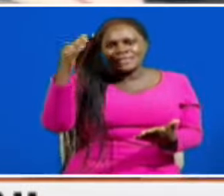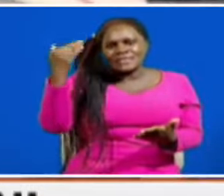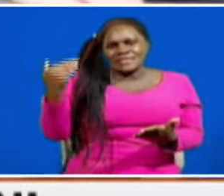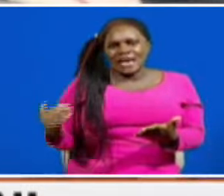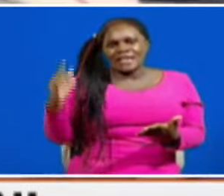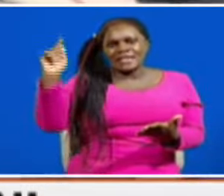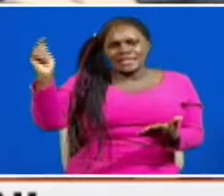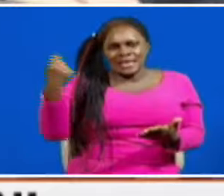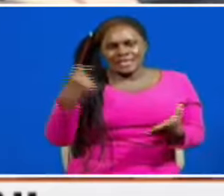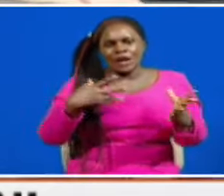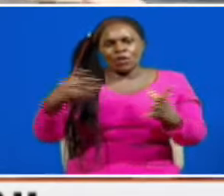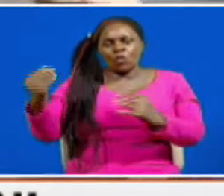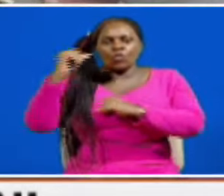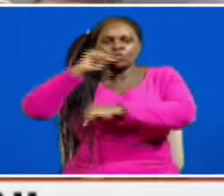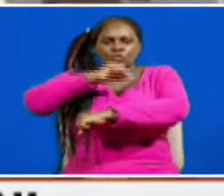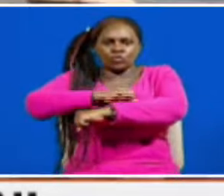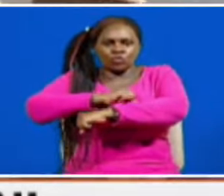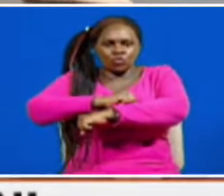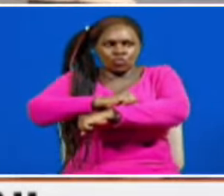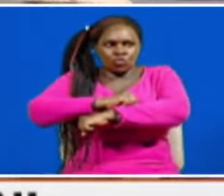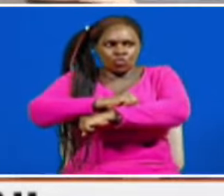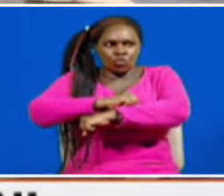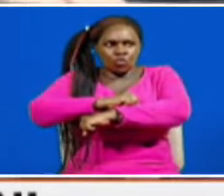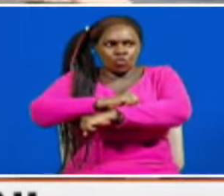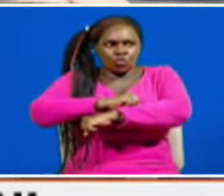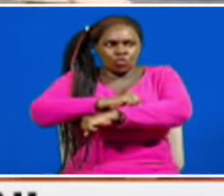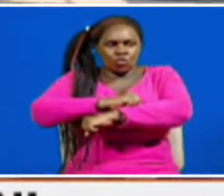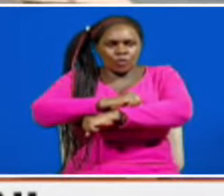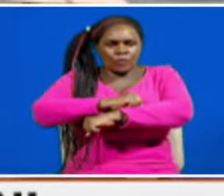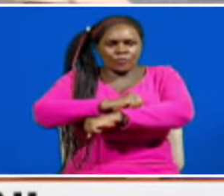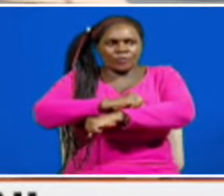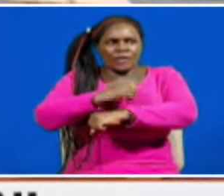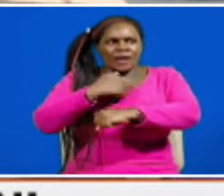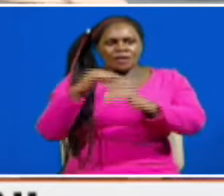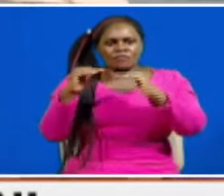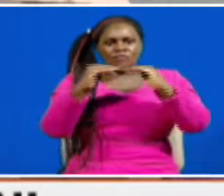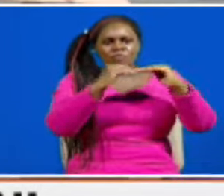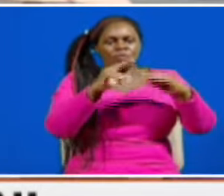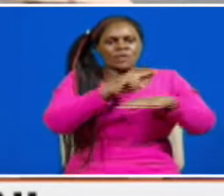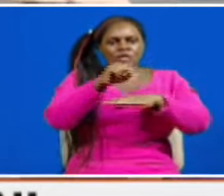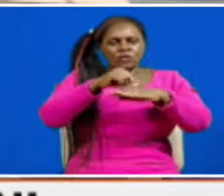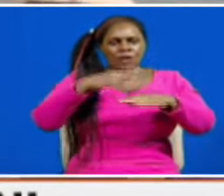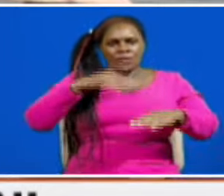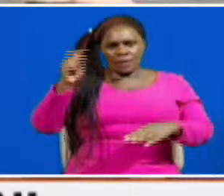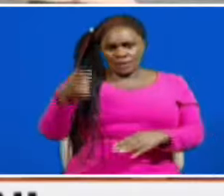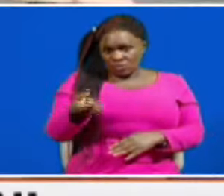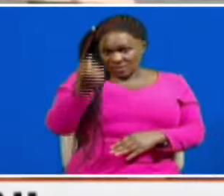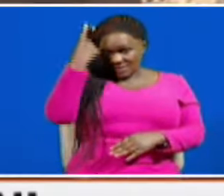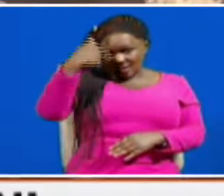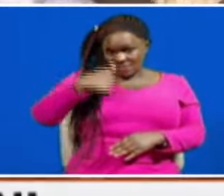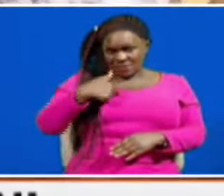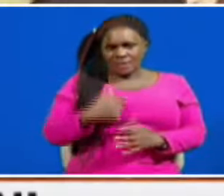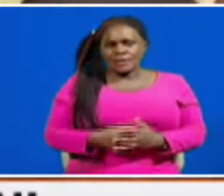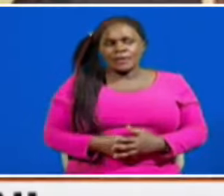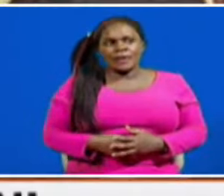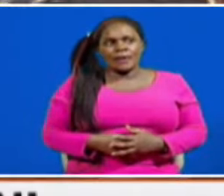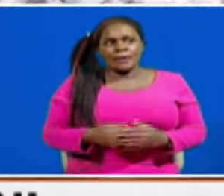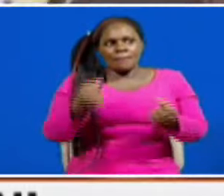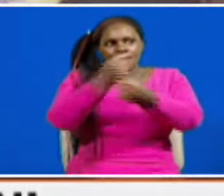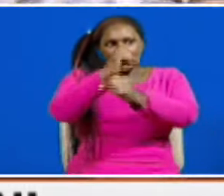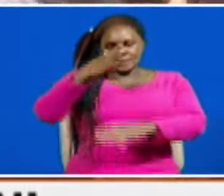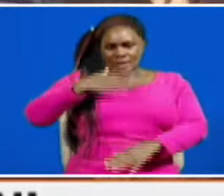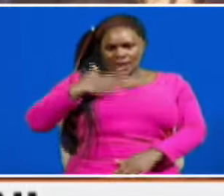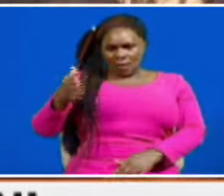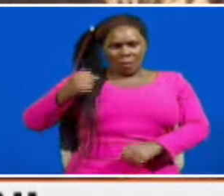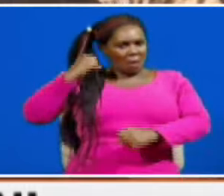kenya shen ape na walim n uswa katika tai letu la kenya mel huyu rais wetu